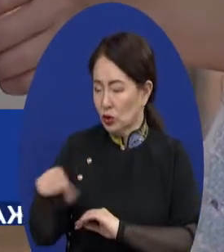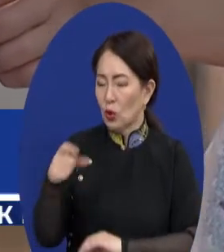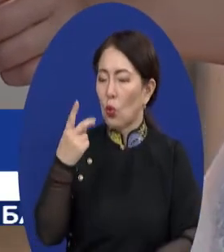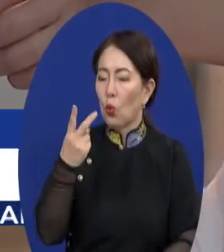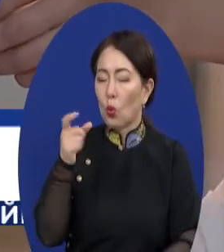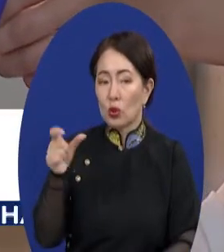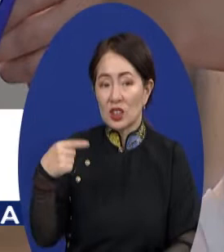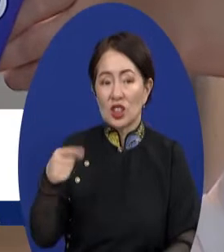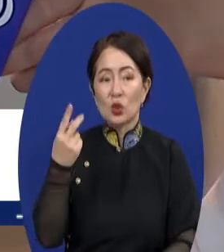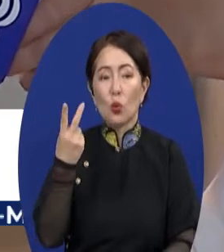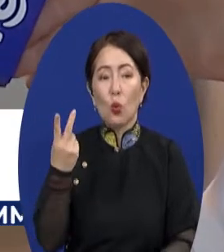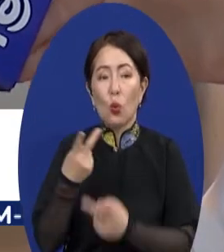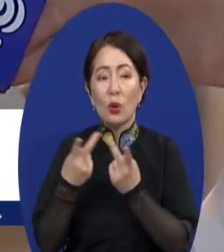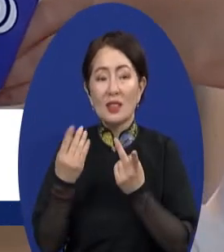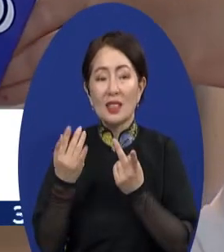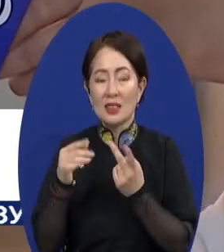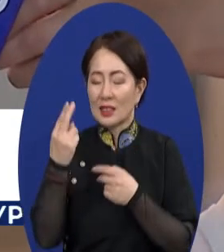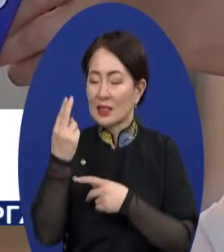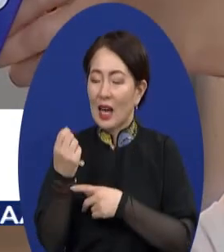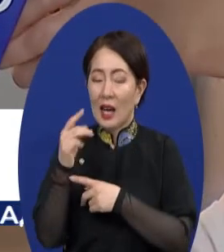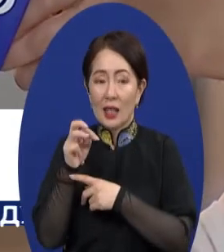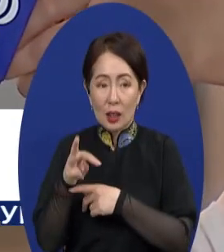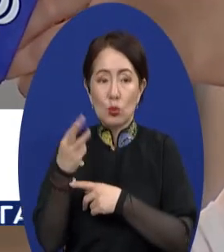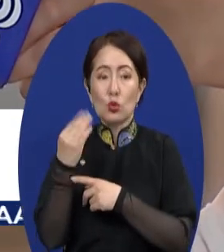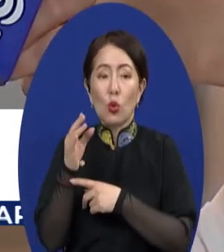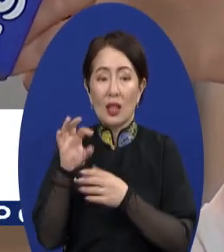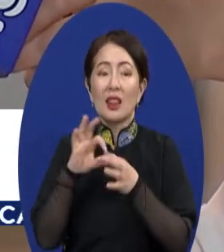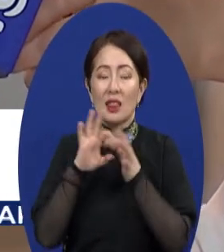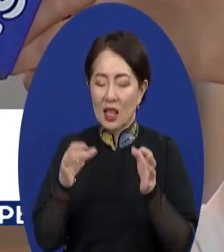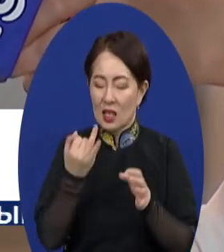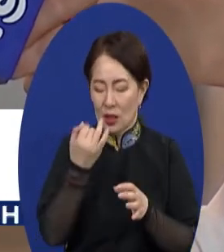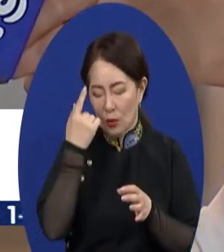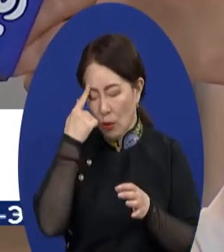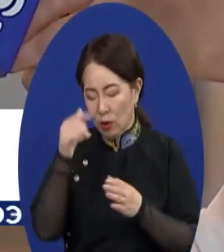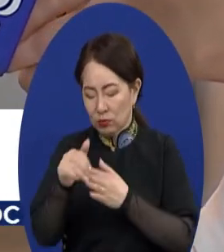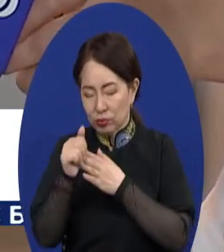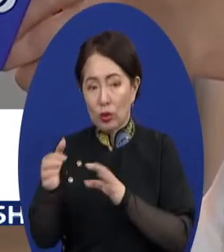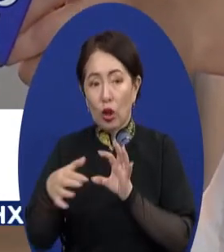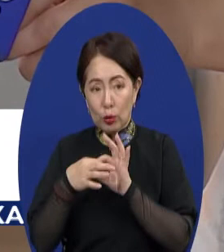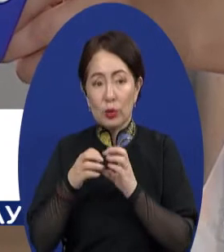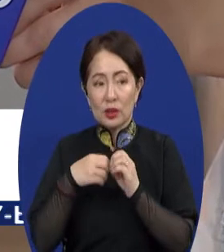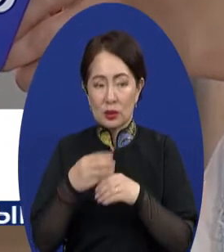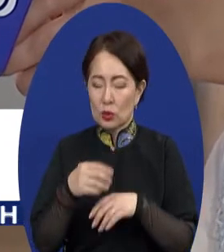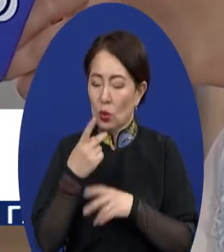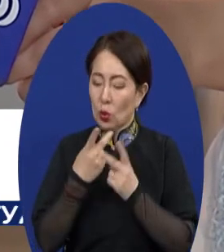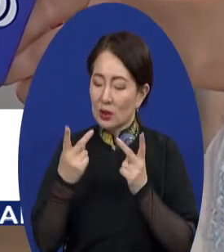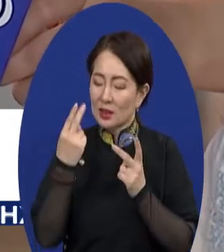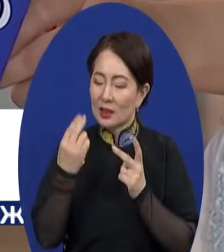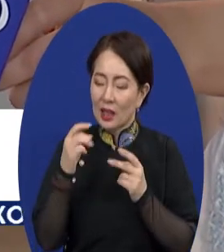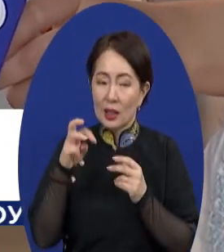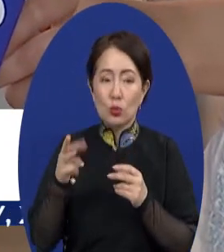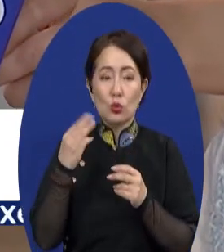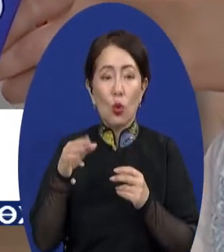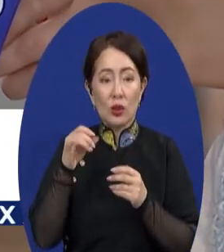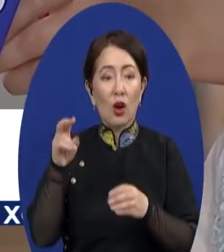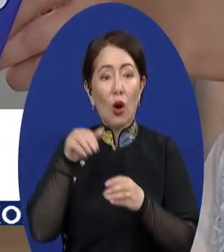нэгдэнэ. Үндэсний цахим шуудам E-Mongolia платформ дээр суулж хилдэж байгаа. За үндэсний цахим шуудан орсноор яах вэ